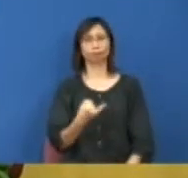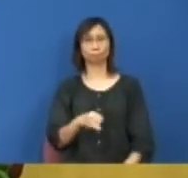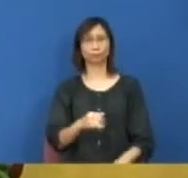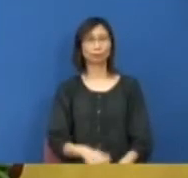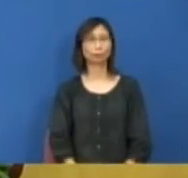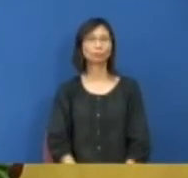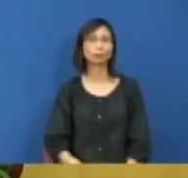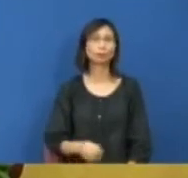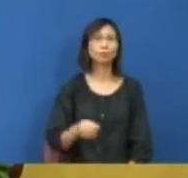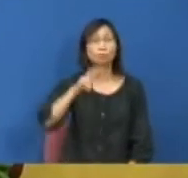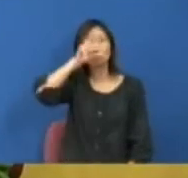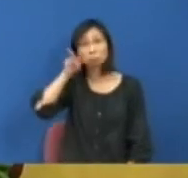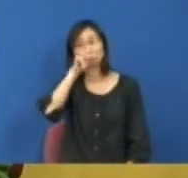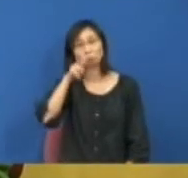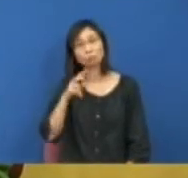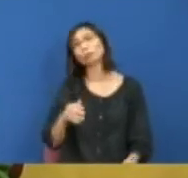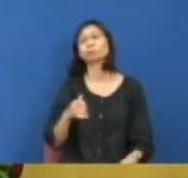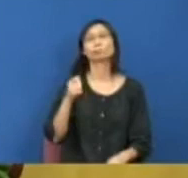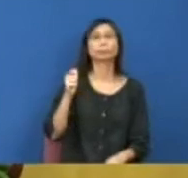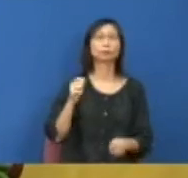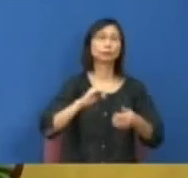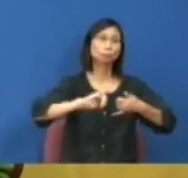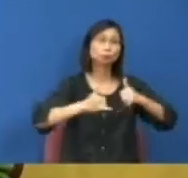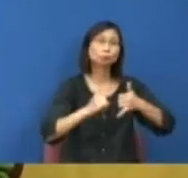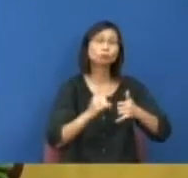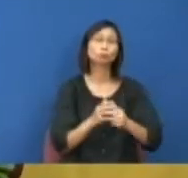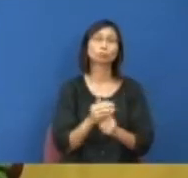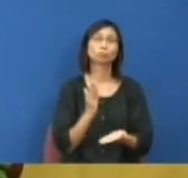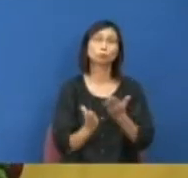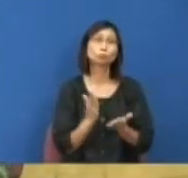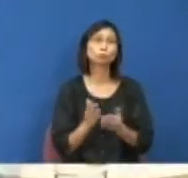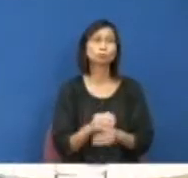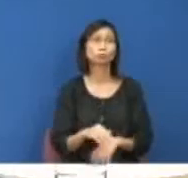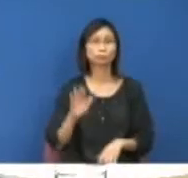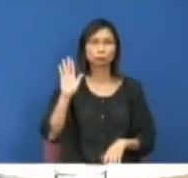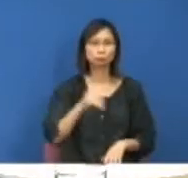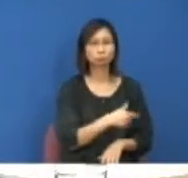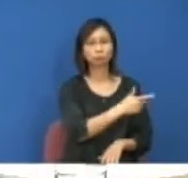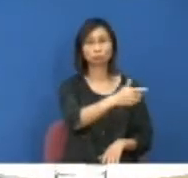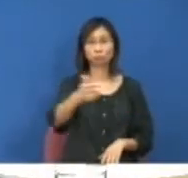走投無路，你要揾武器嘅話咧，周圍都可以係武器嘅。 其實嗰個問題係在於